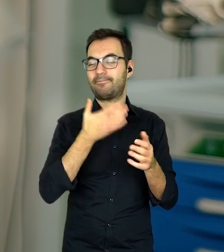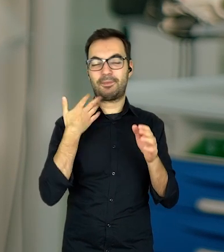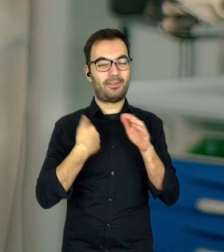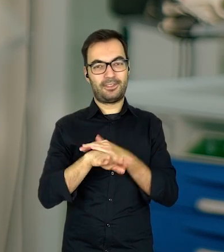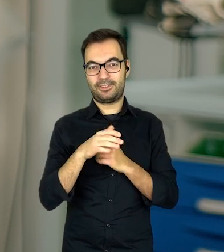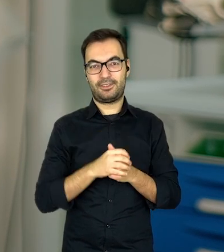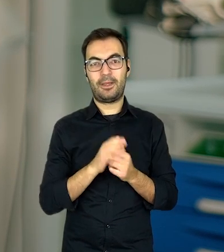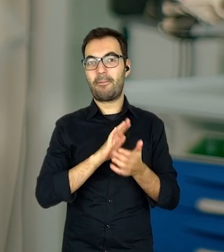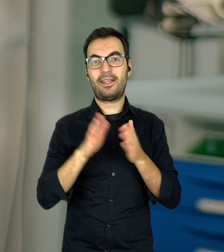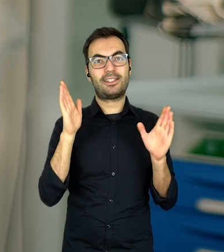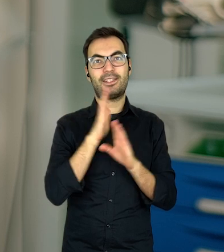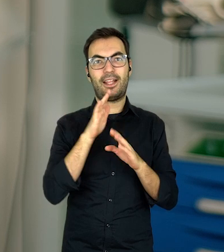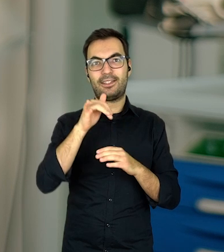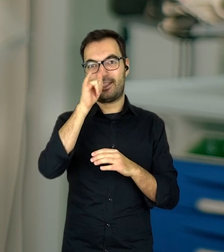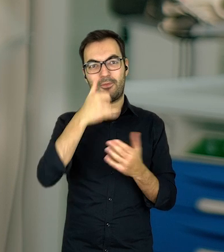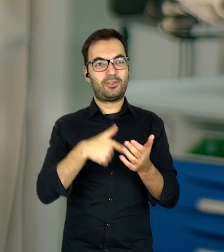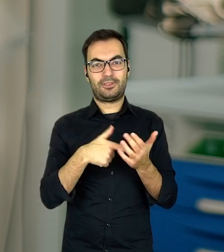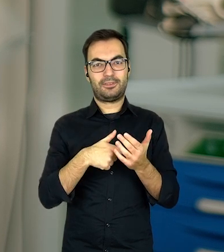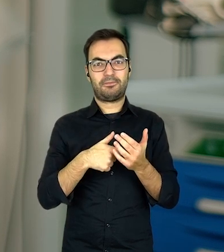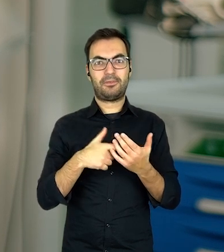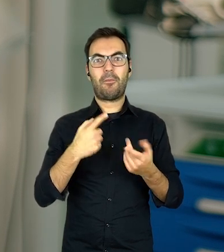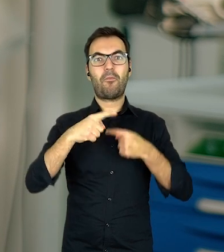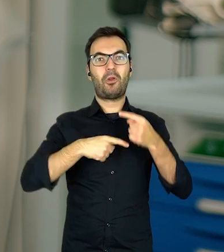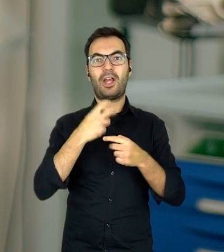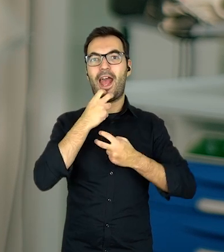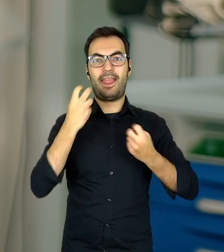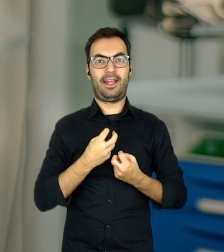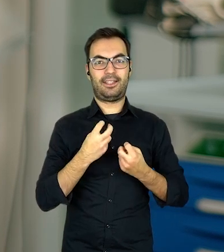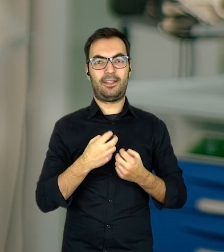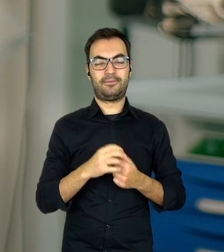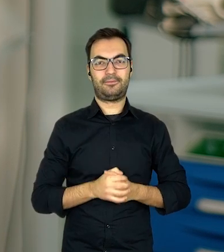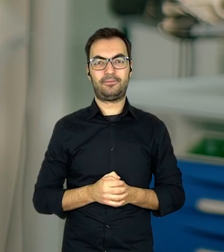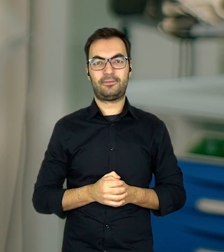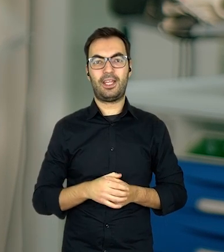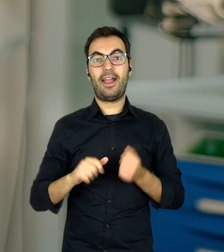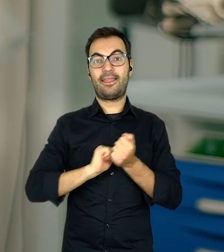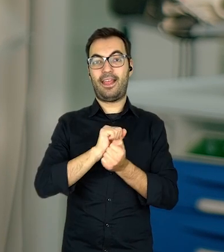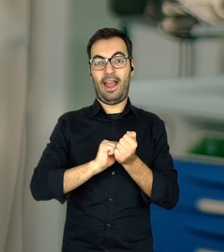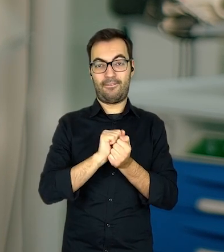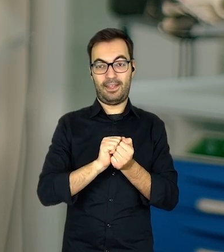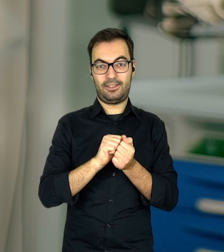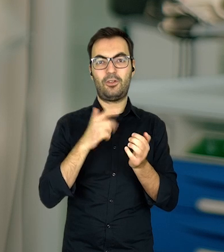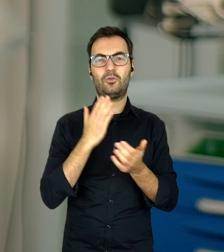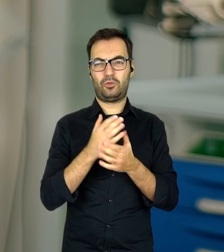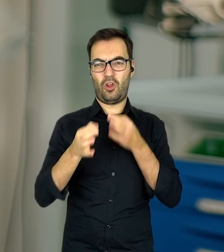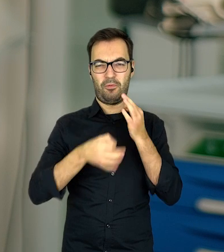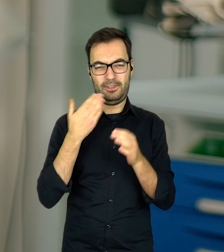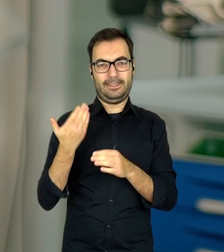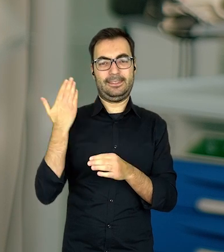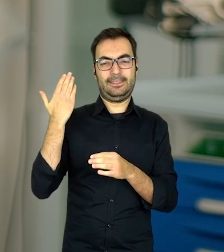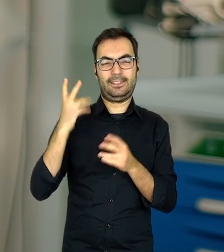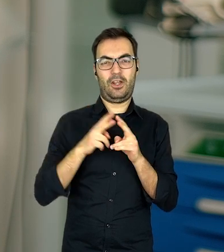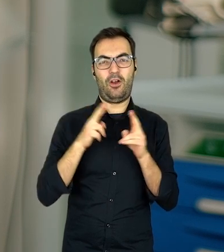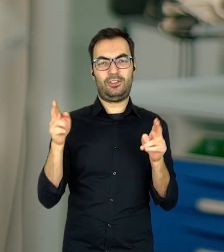jednak innego wyjścia. Bez niego nie dałoby się pozyskać energii z produktów, które jemy. A o trawieniu opowiedziałem w